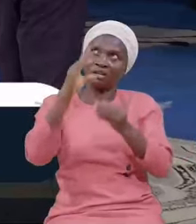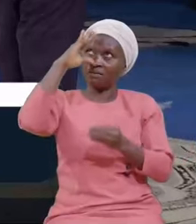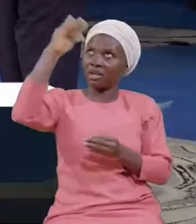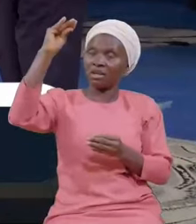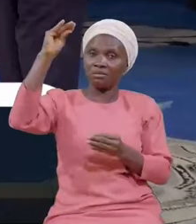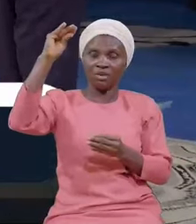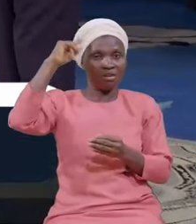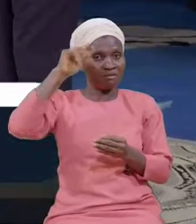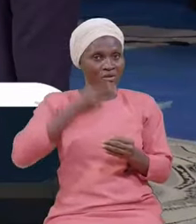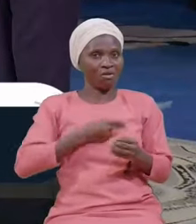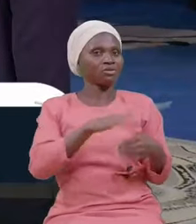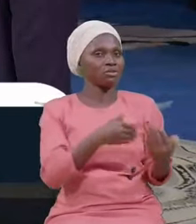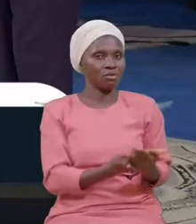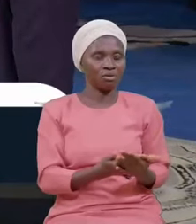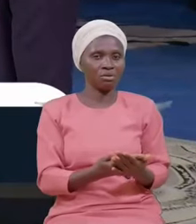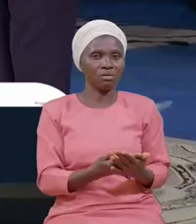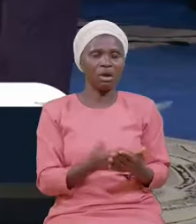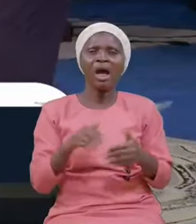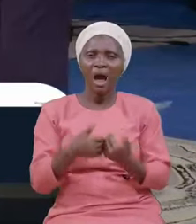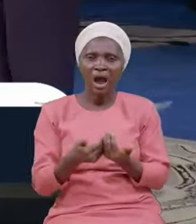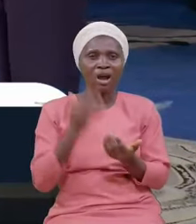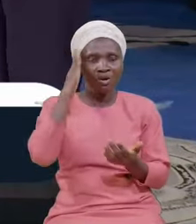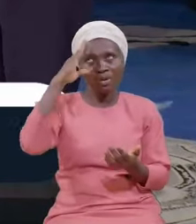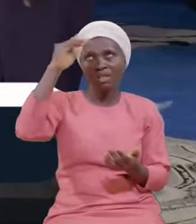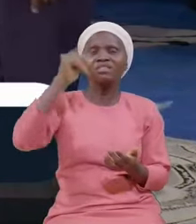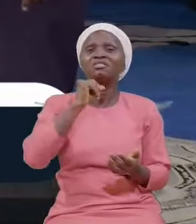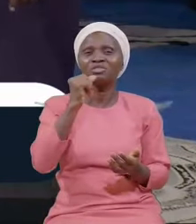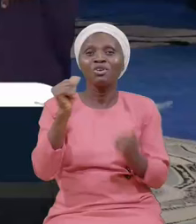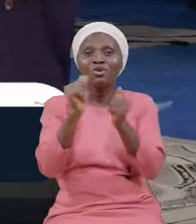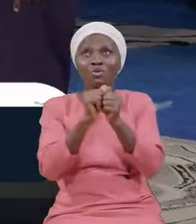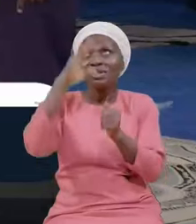nous donnera-t-il pas aussi toutes